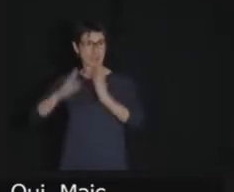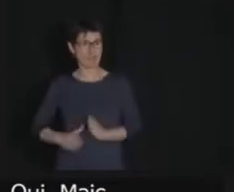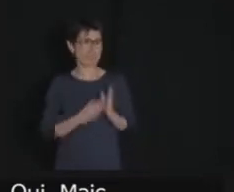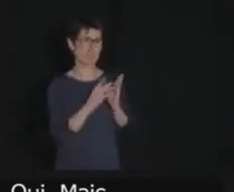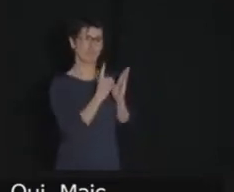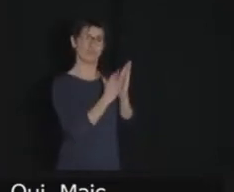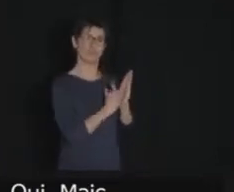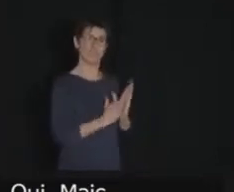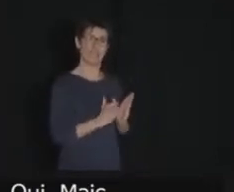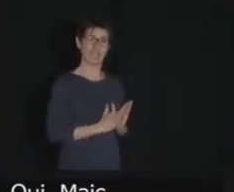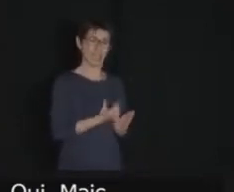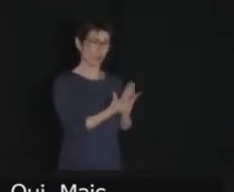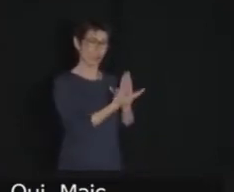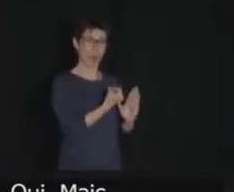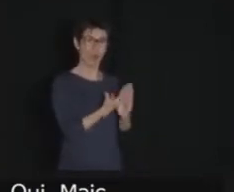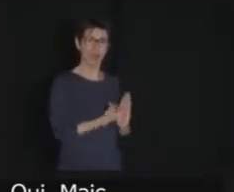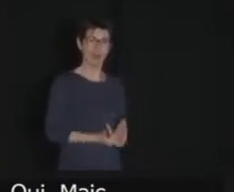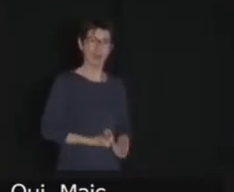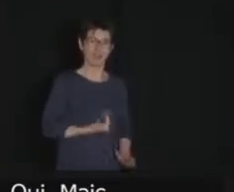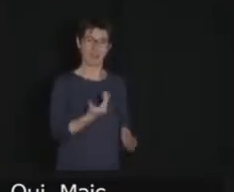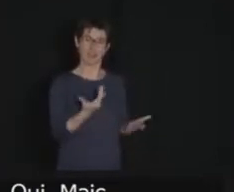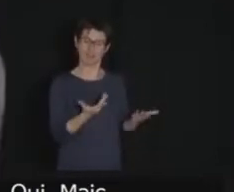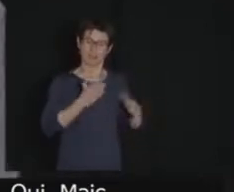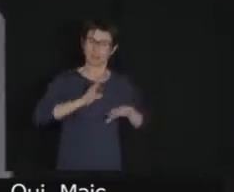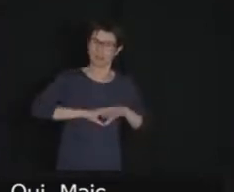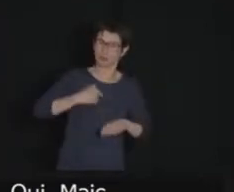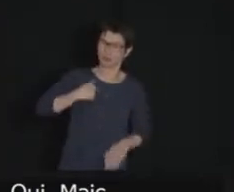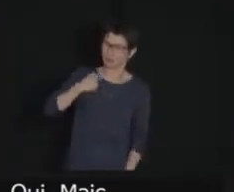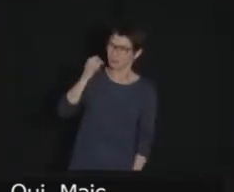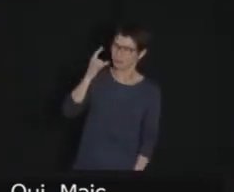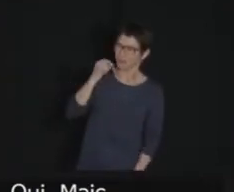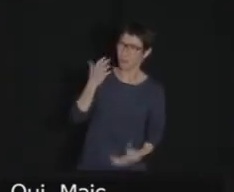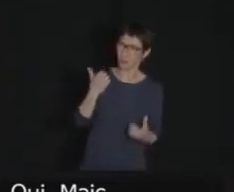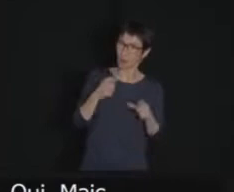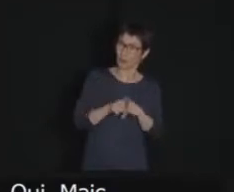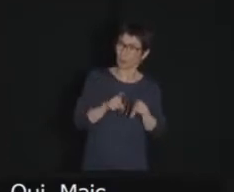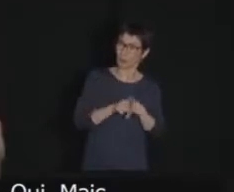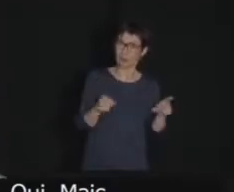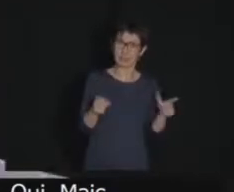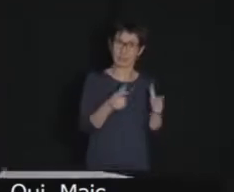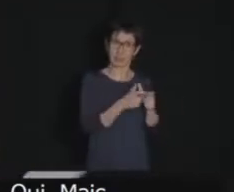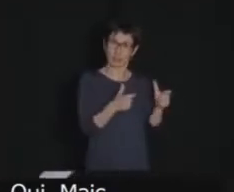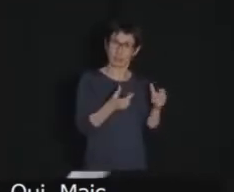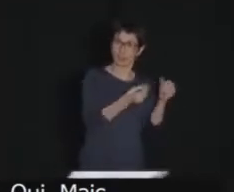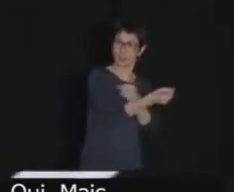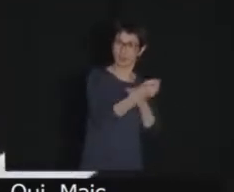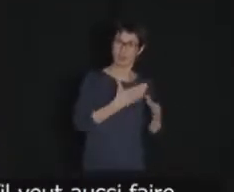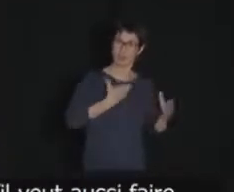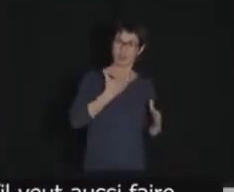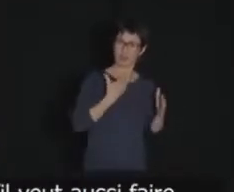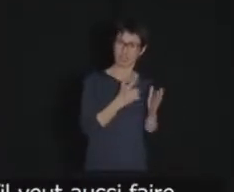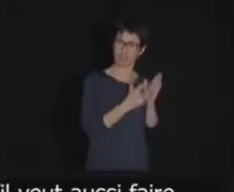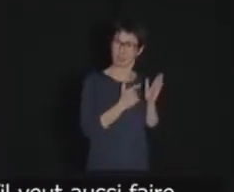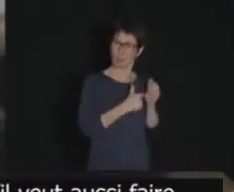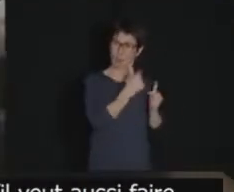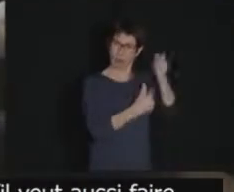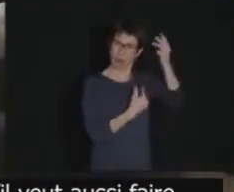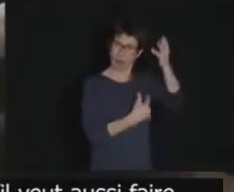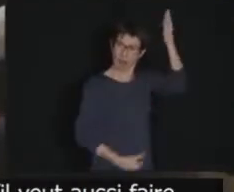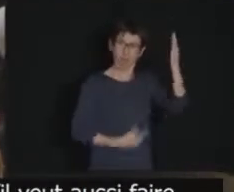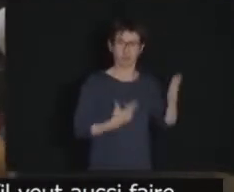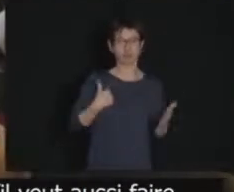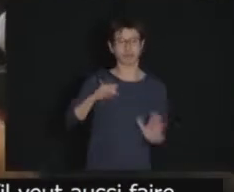tout le continent européen, a vécu sur le dos de tous les autres, et maintenant je découvre, oui, vous pouvez, je découvre qu'il veut aussi faire ça.